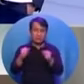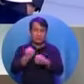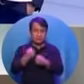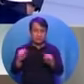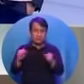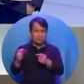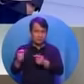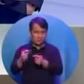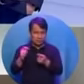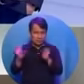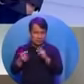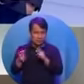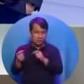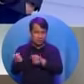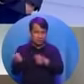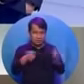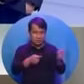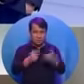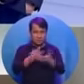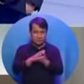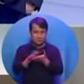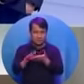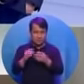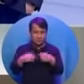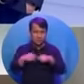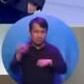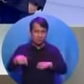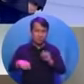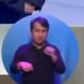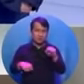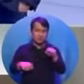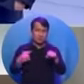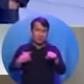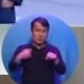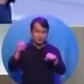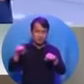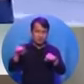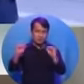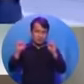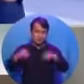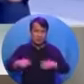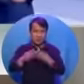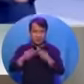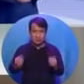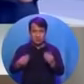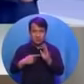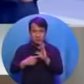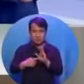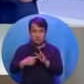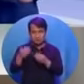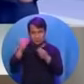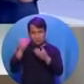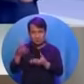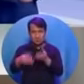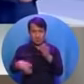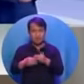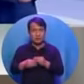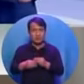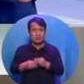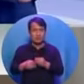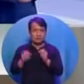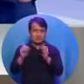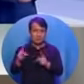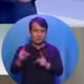ma'am? Okay. Sige, I will do it. Ma'am, sige. Asahan po namin, ma'am. So, today po siguro, baka pwede, madam.